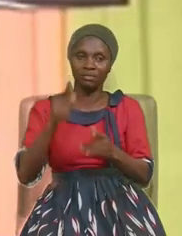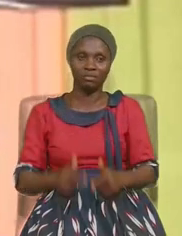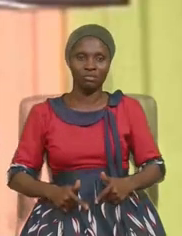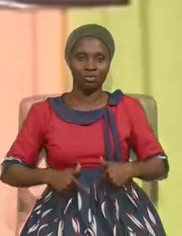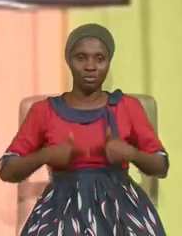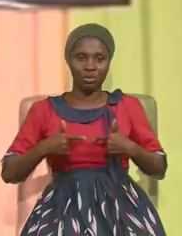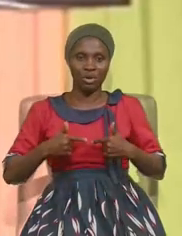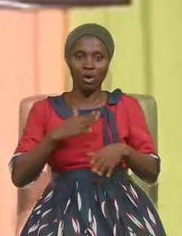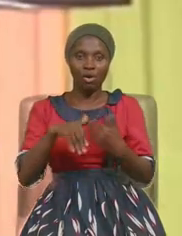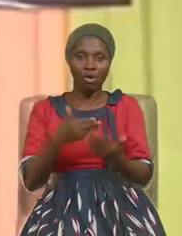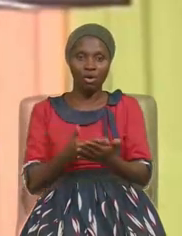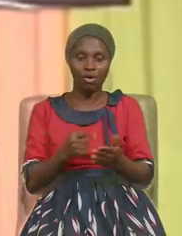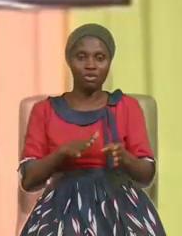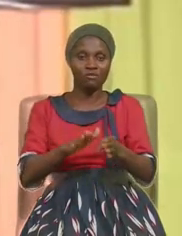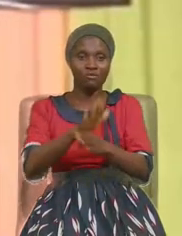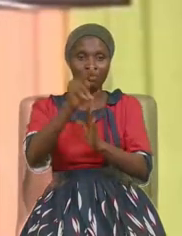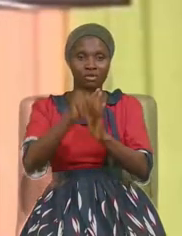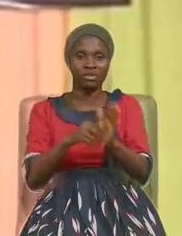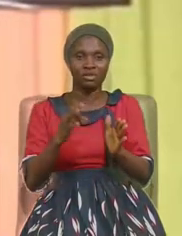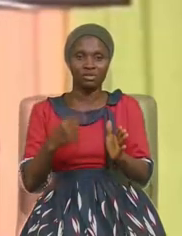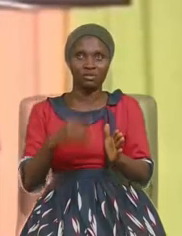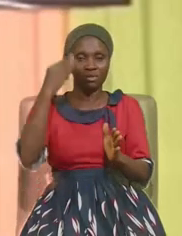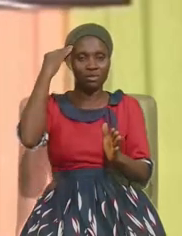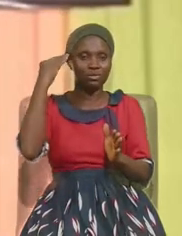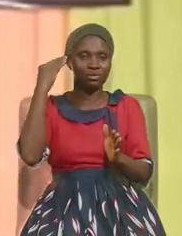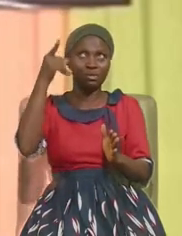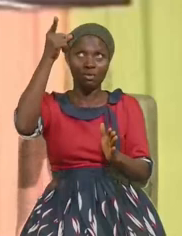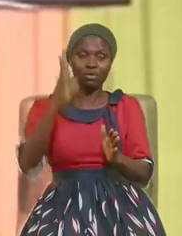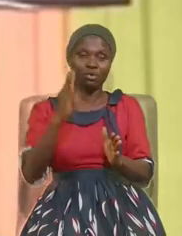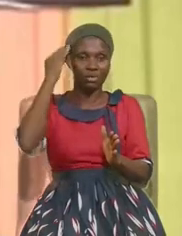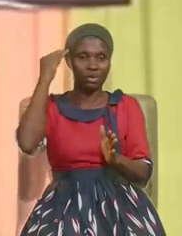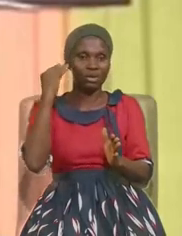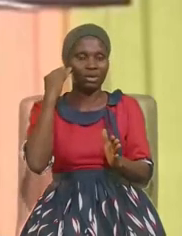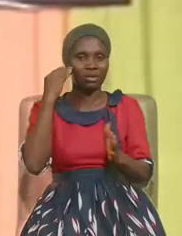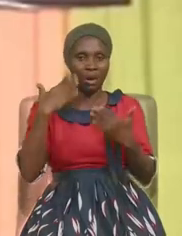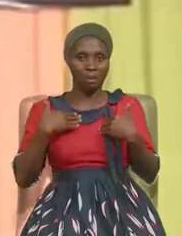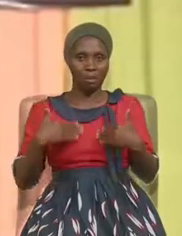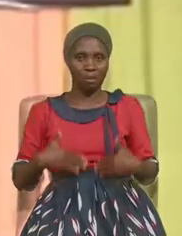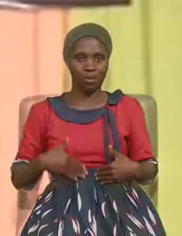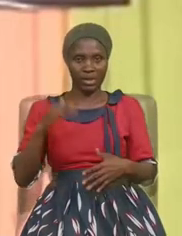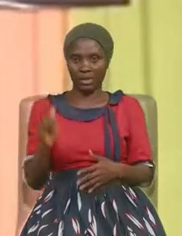la plénitude de la divinité. Tout